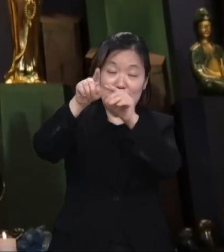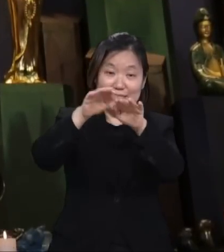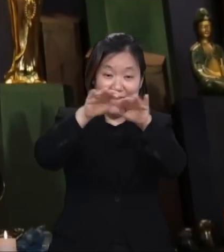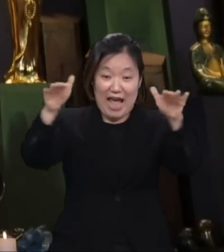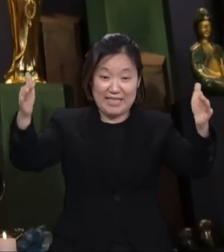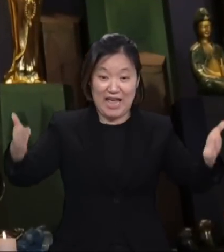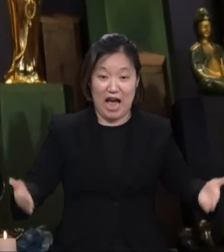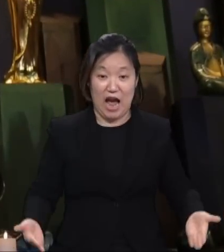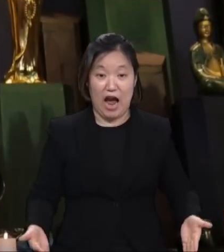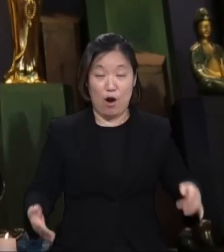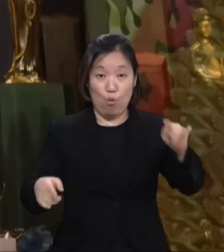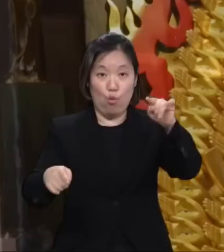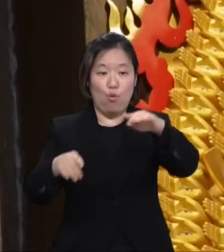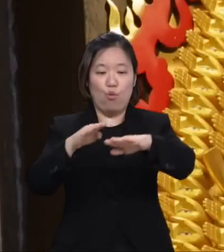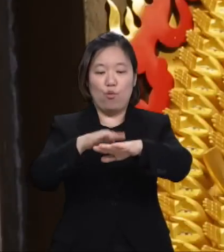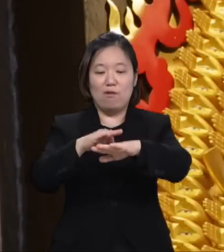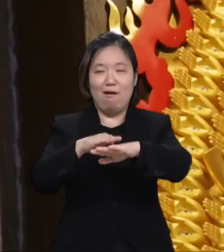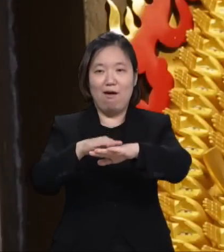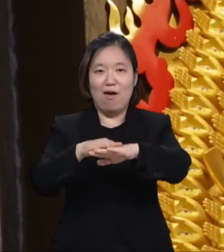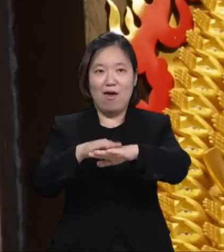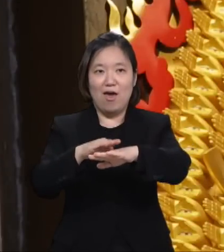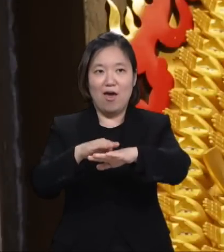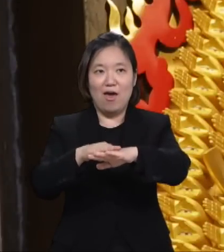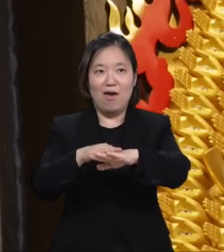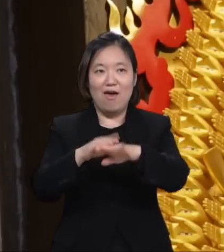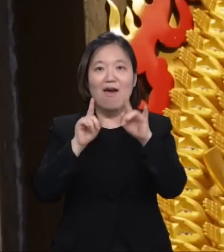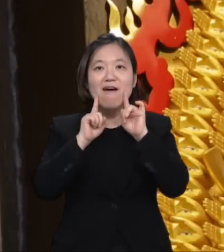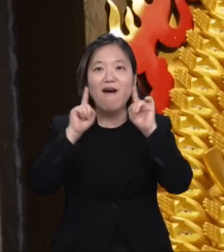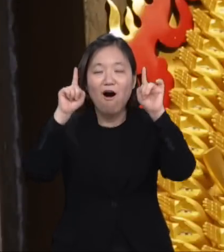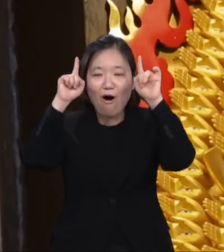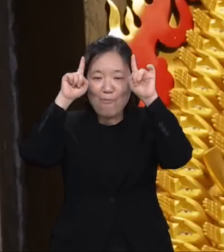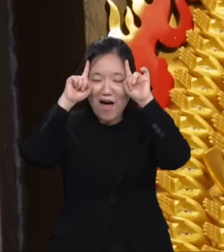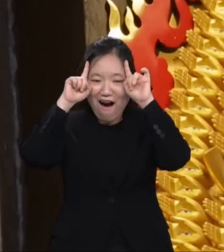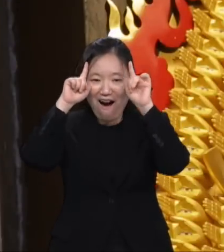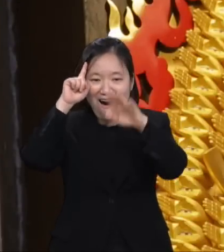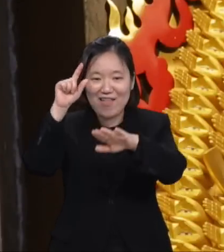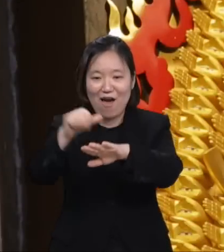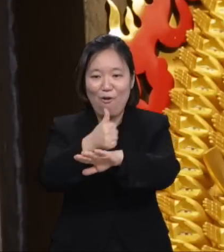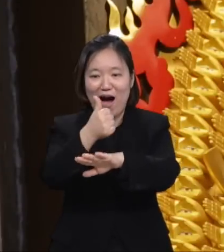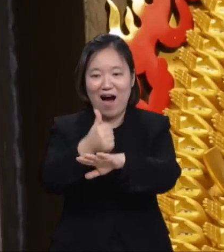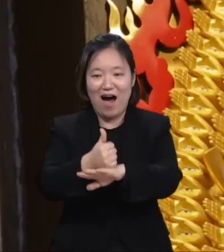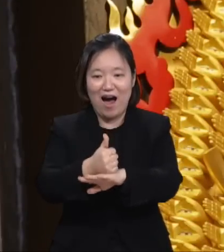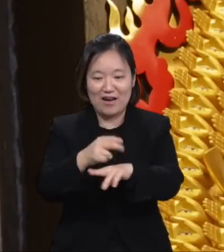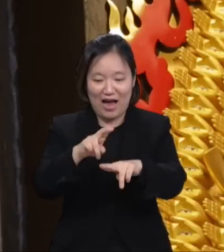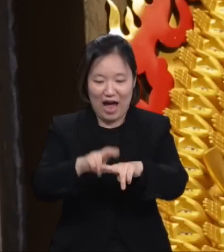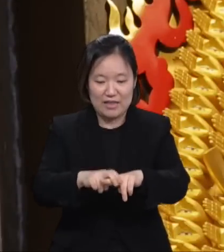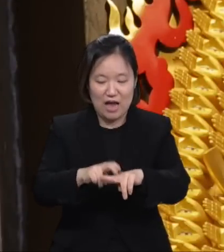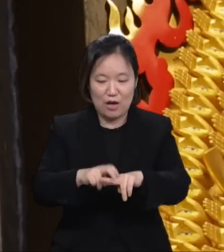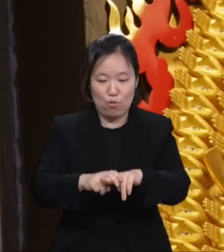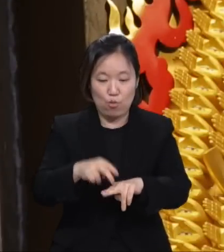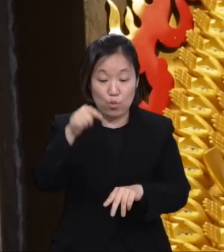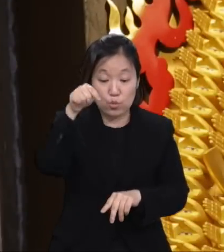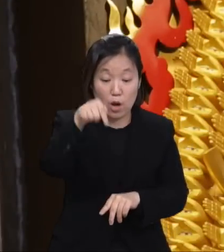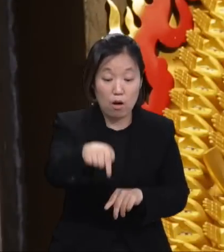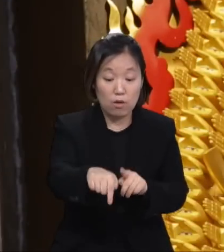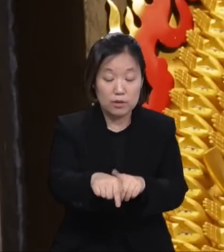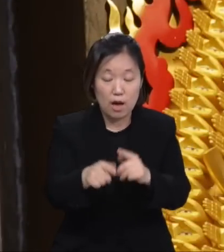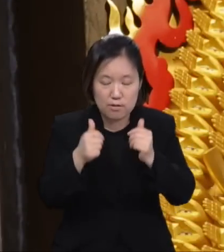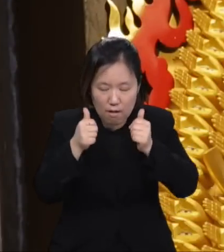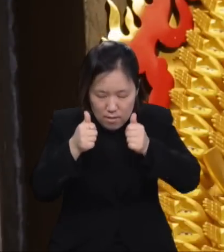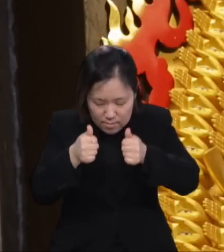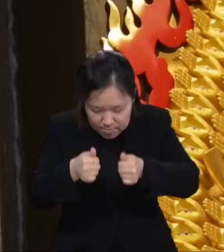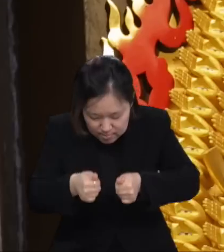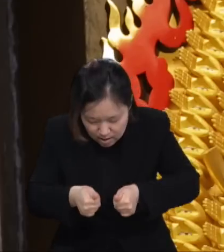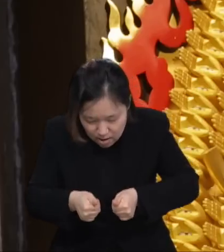위에 염라대왕이 딱 앉아 있고 자기가 그 밑에서 염라대왕 발밑으로 자기 이렇게 절세 번을